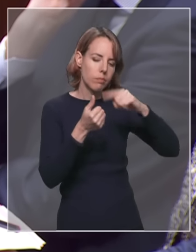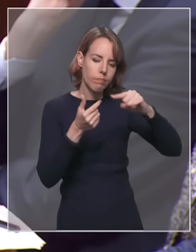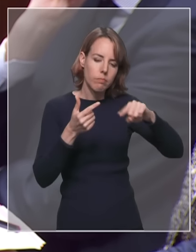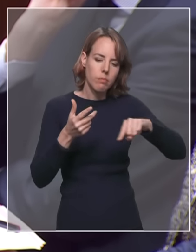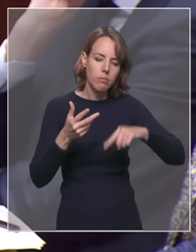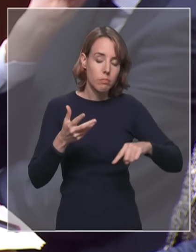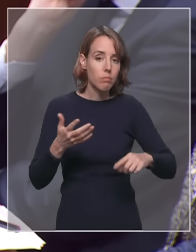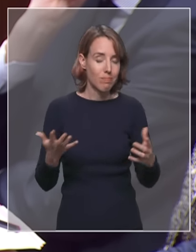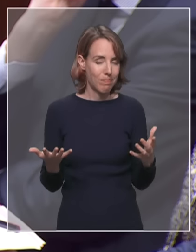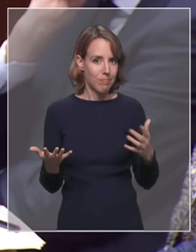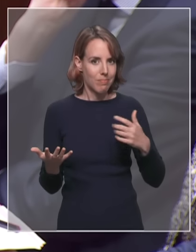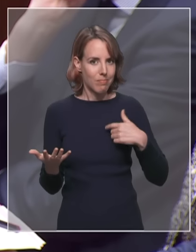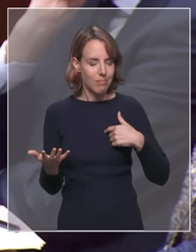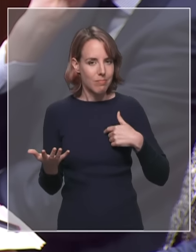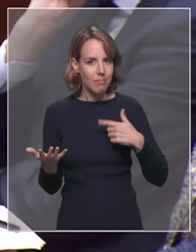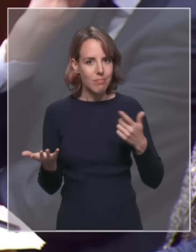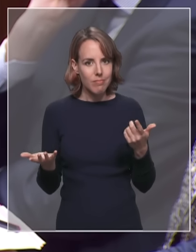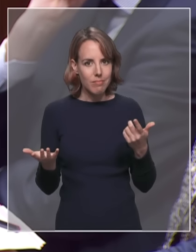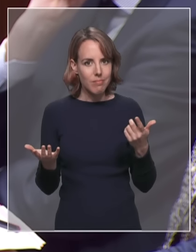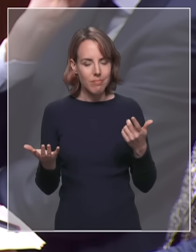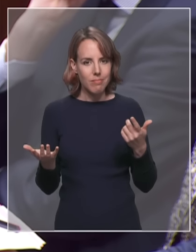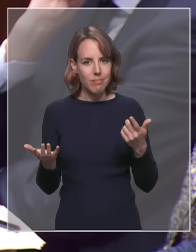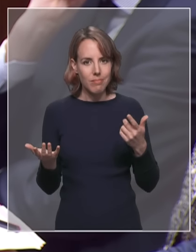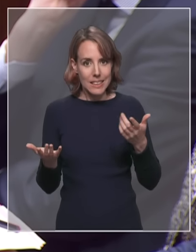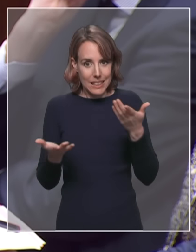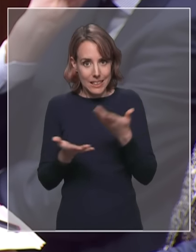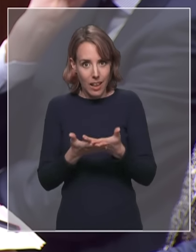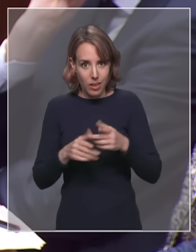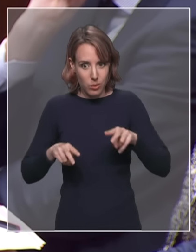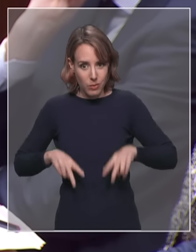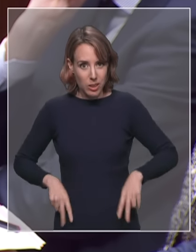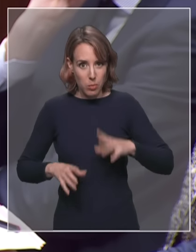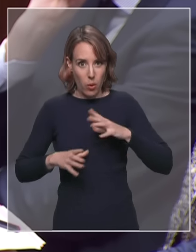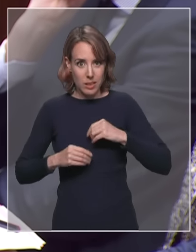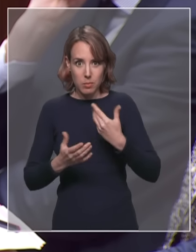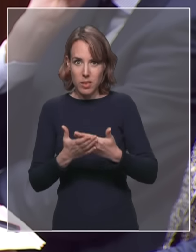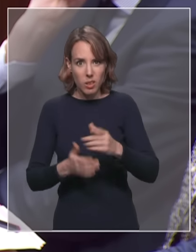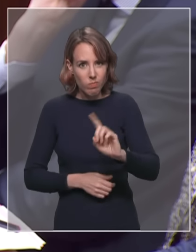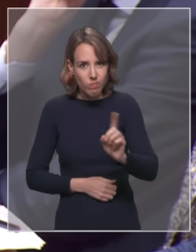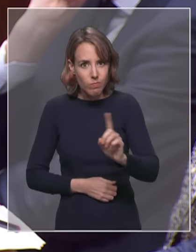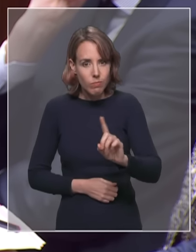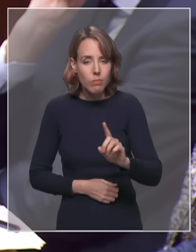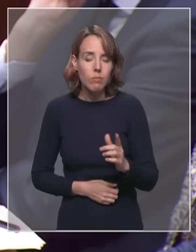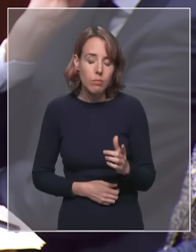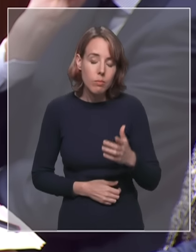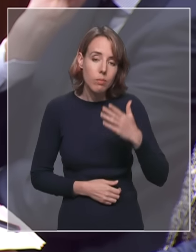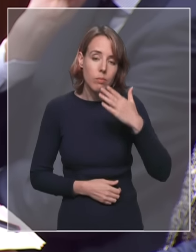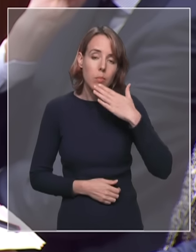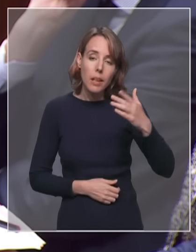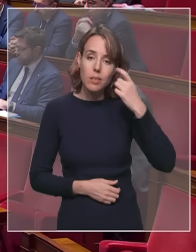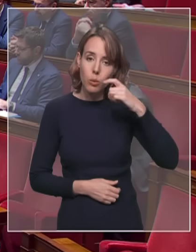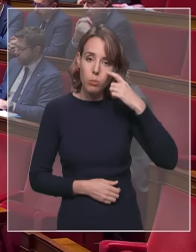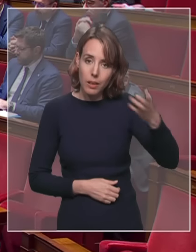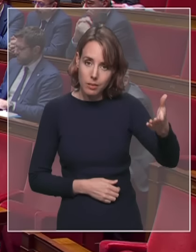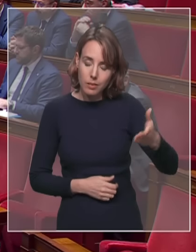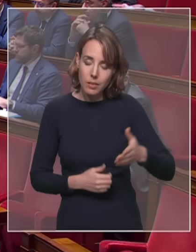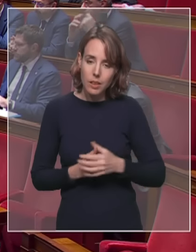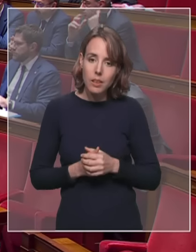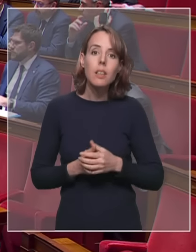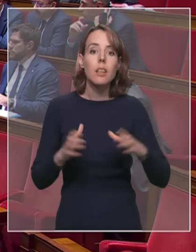vous rejoins, cela ne peut pas être la position du gouvernement ni du socle commun. Et je vous remercie toutes et tous dans le socle commun